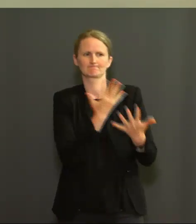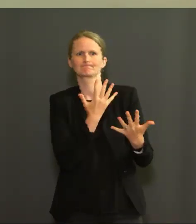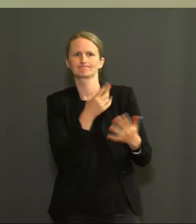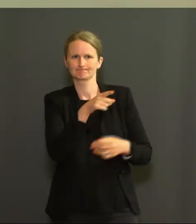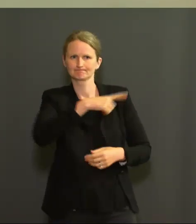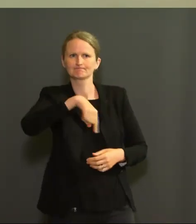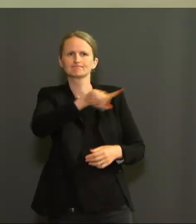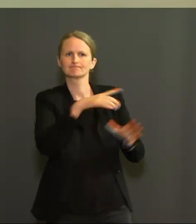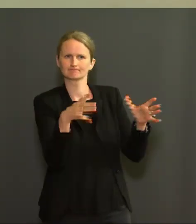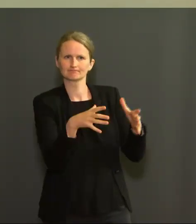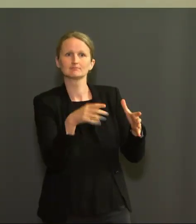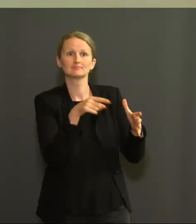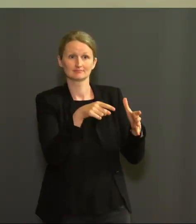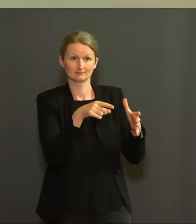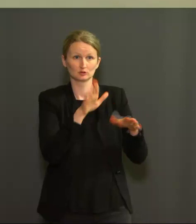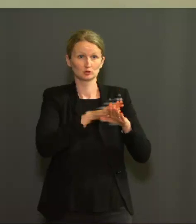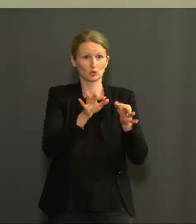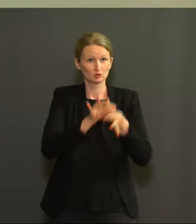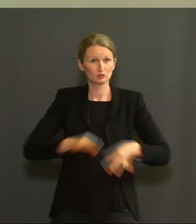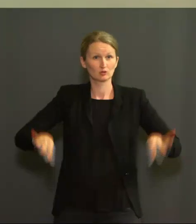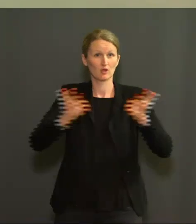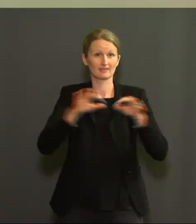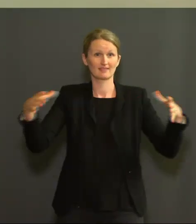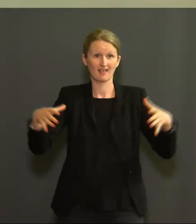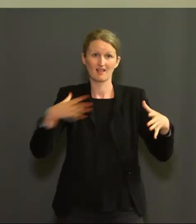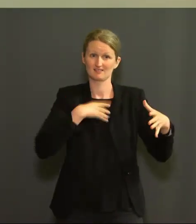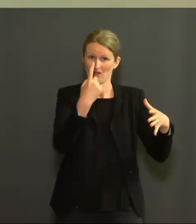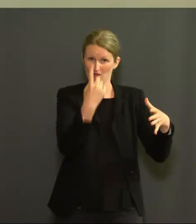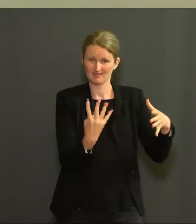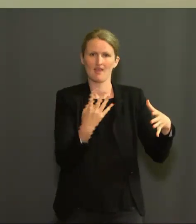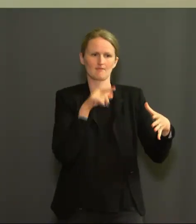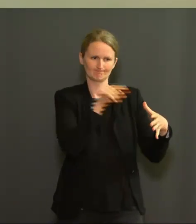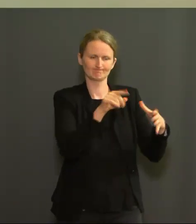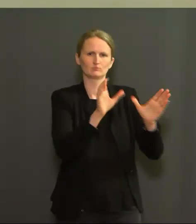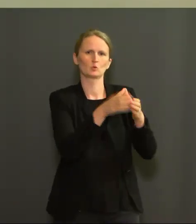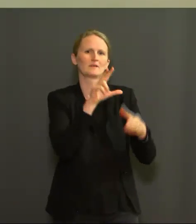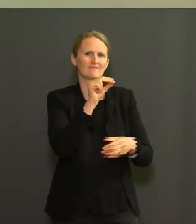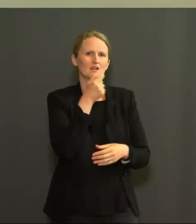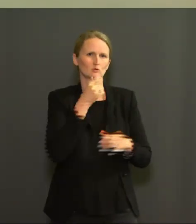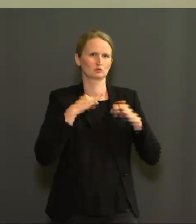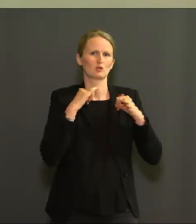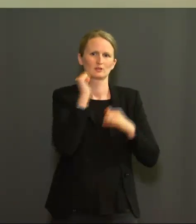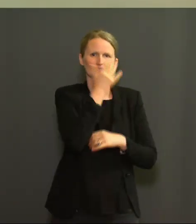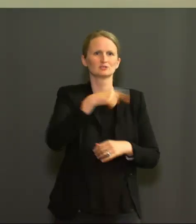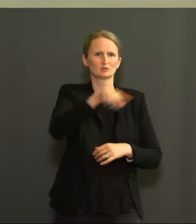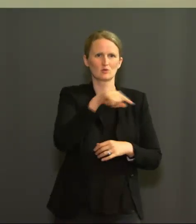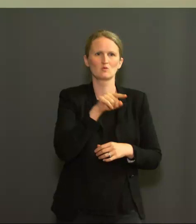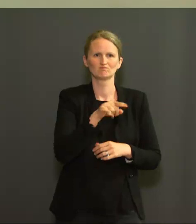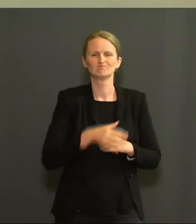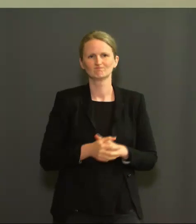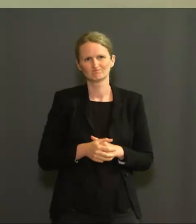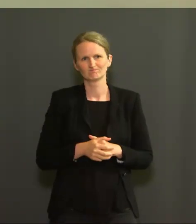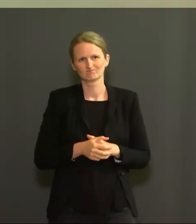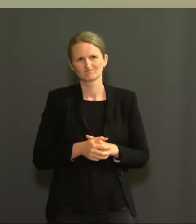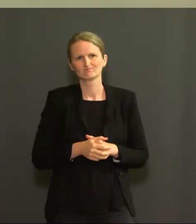ainsi un quart de tous les nouveaux cas. Le ralentissement de cette diminution que nous